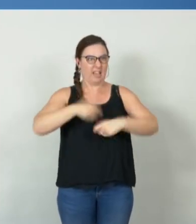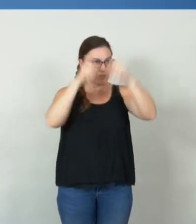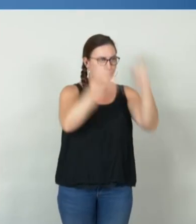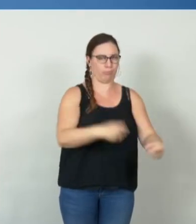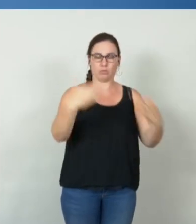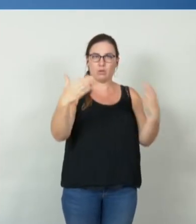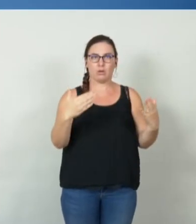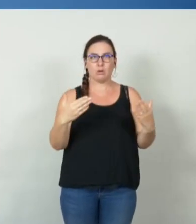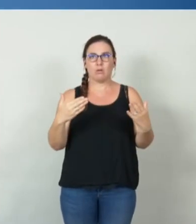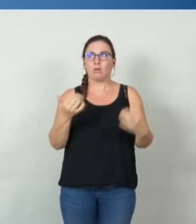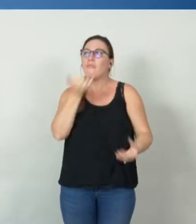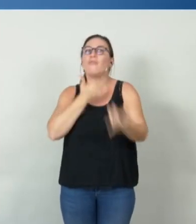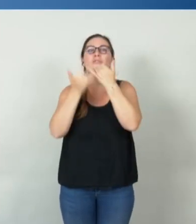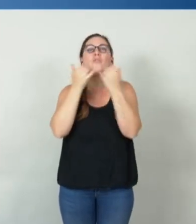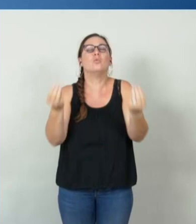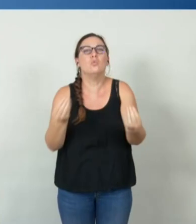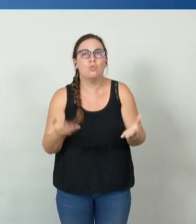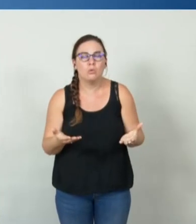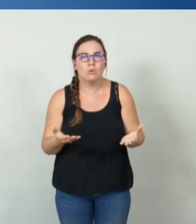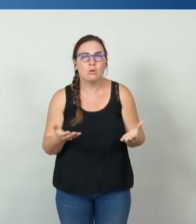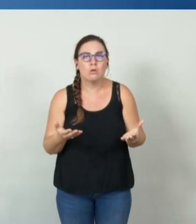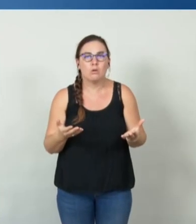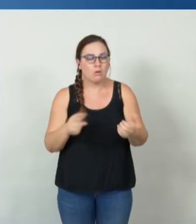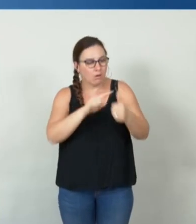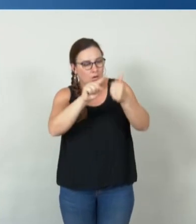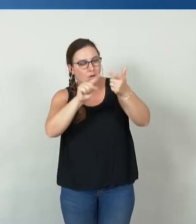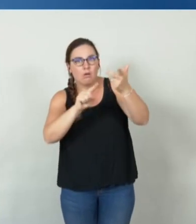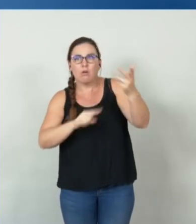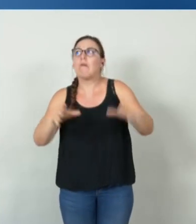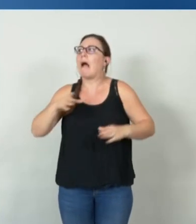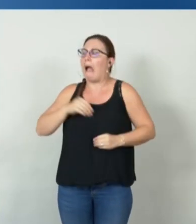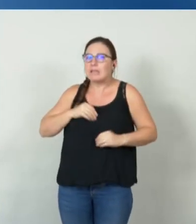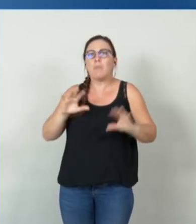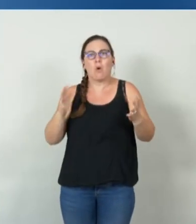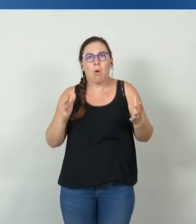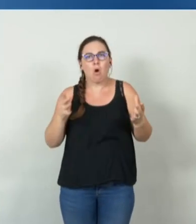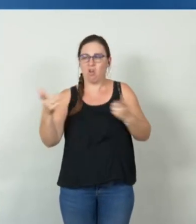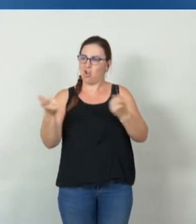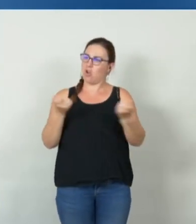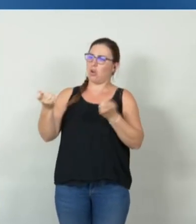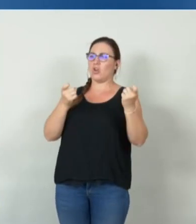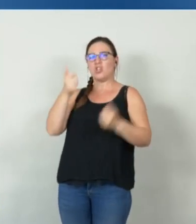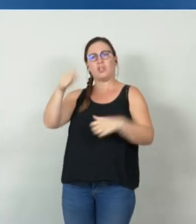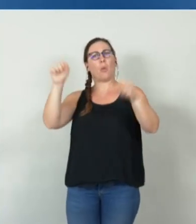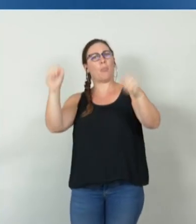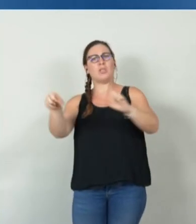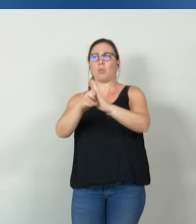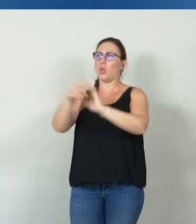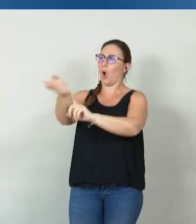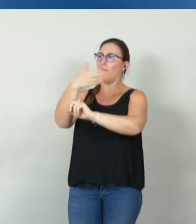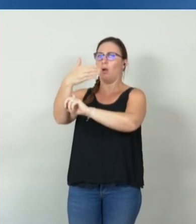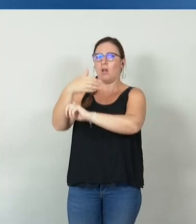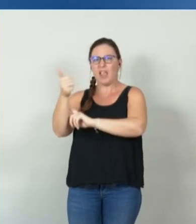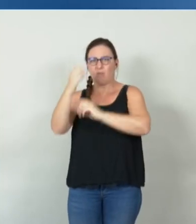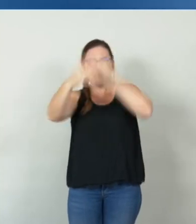cherchez l'erreur mais qui qui peut accepter et dire qu'une telle gestion puisse exister et que vous donniez une